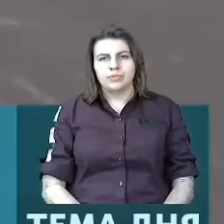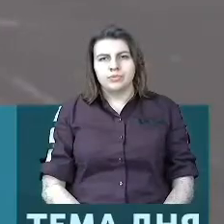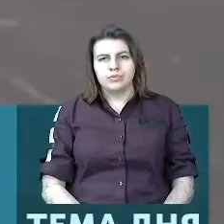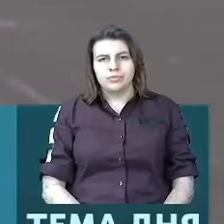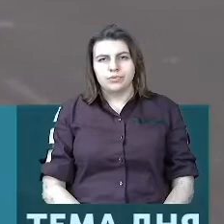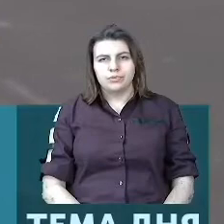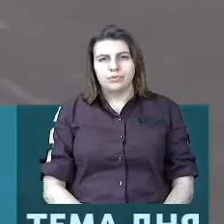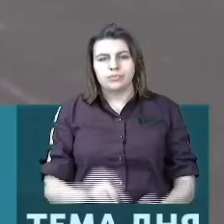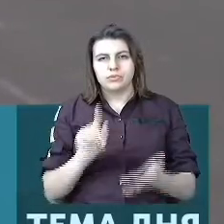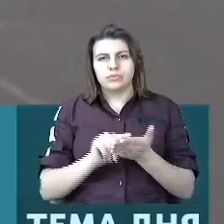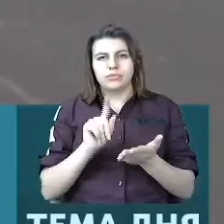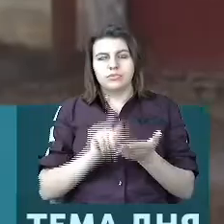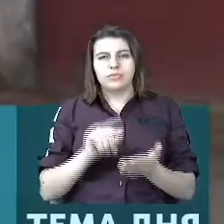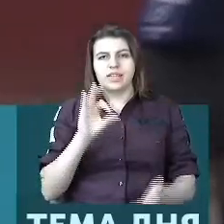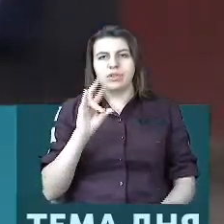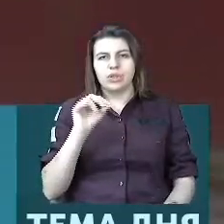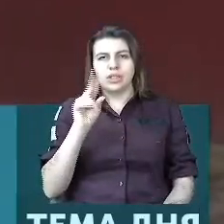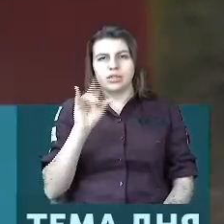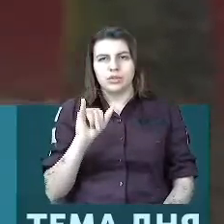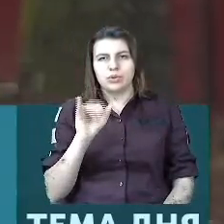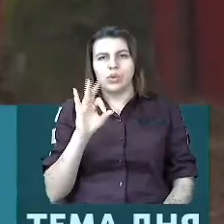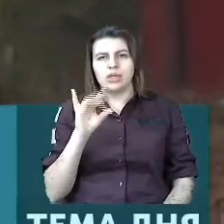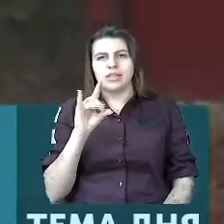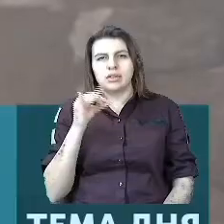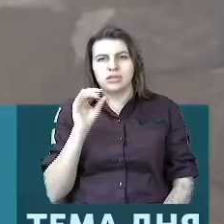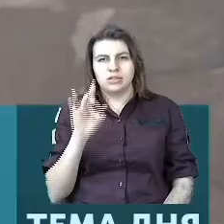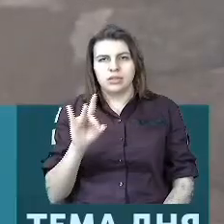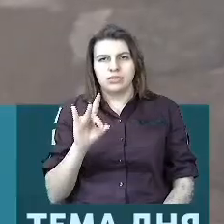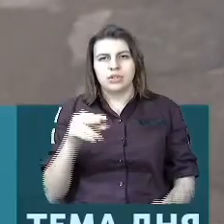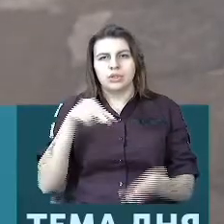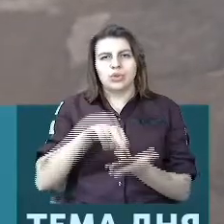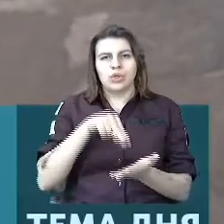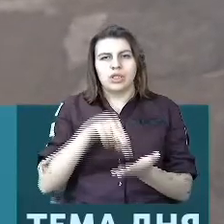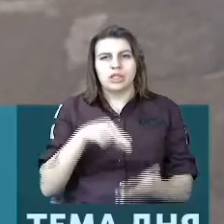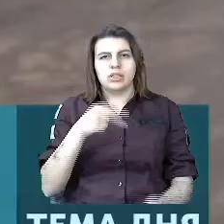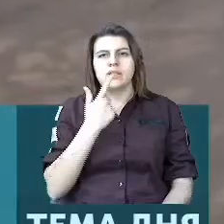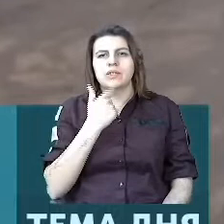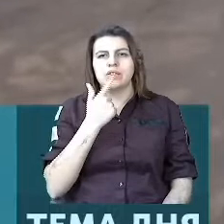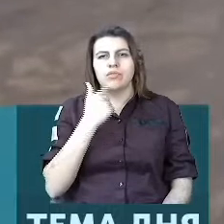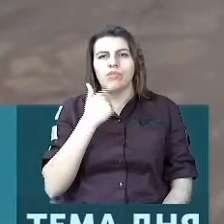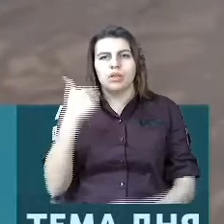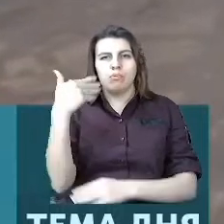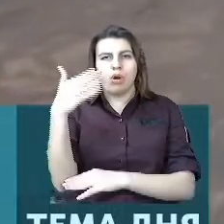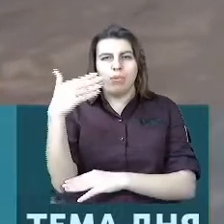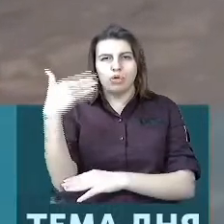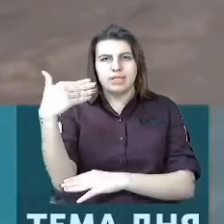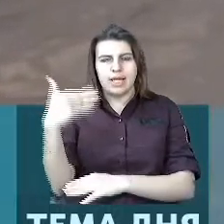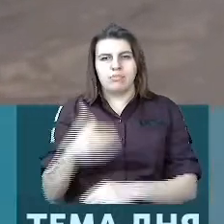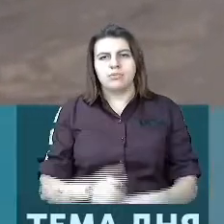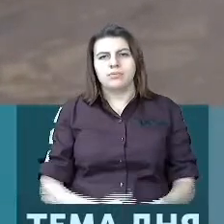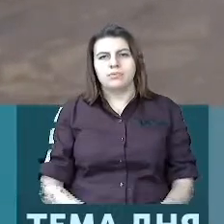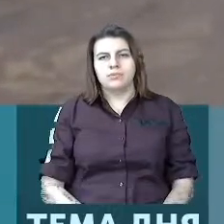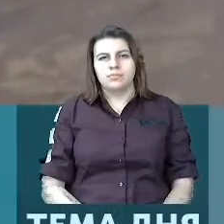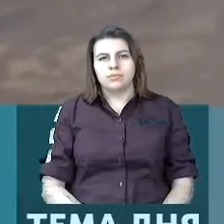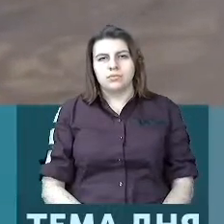Пенсіонер із Сєвєродонецька Олександр Рузанов стоїть у бабіч дороги із червоним прапорцем. Безправне і так, нас